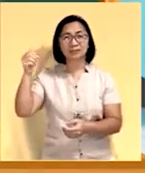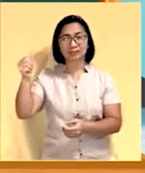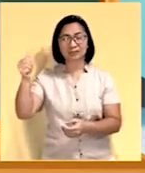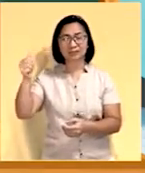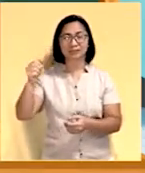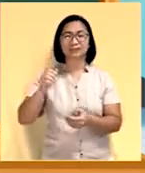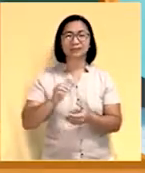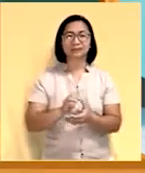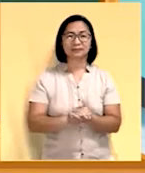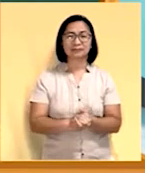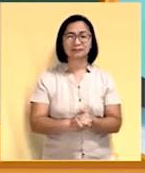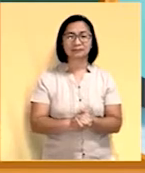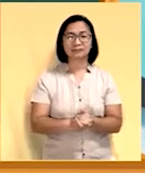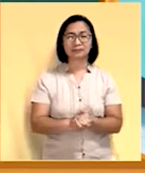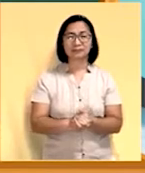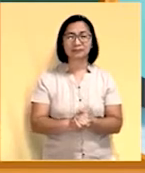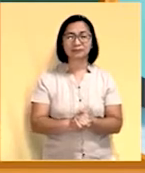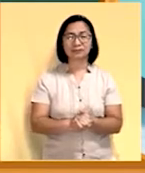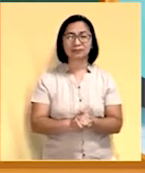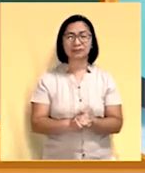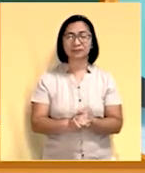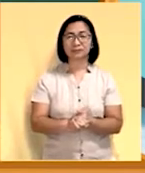1,110.